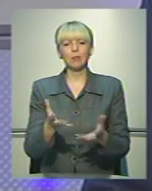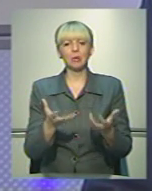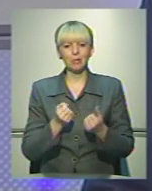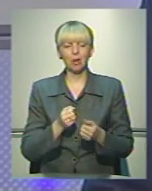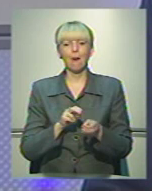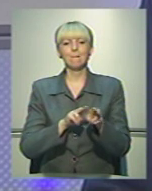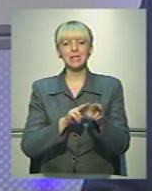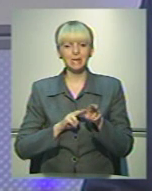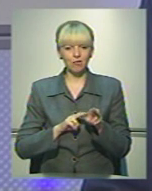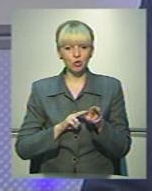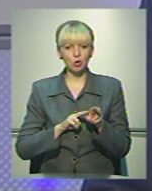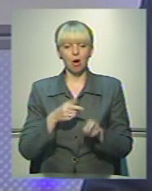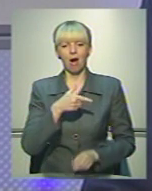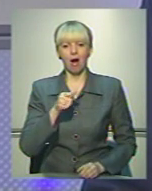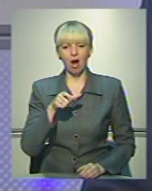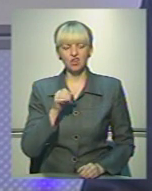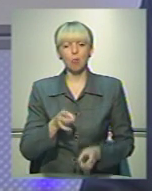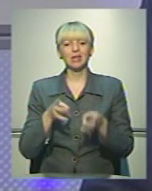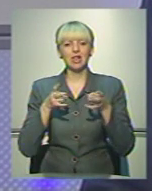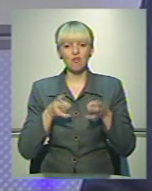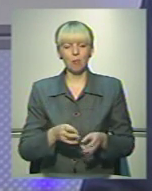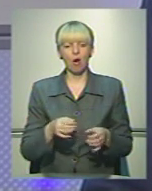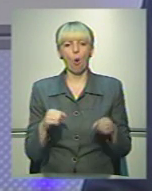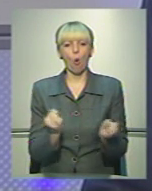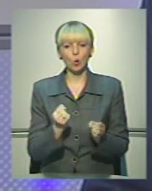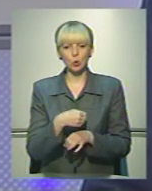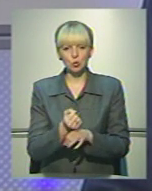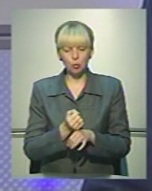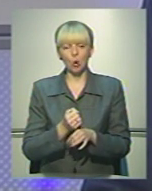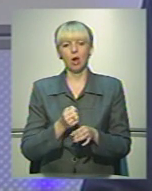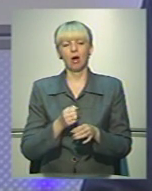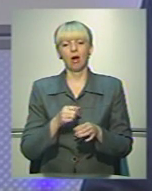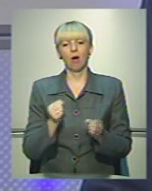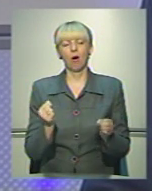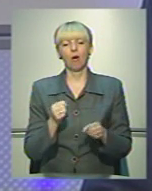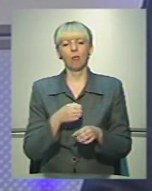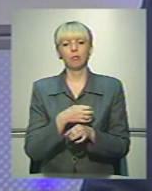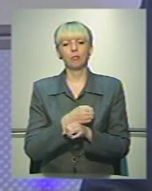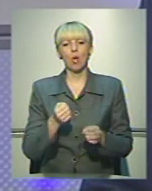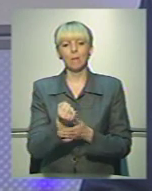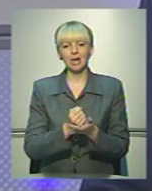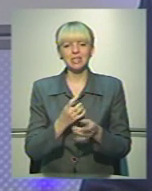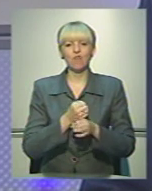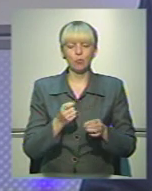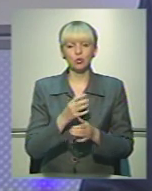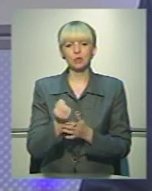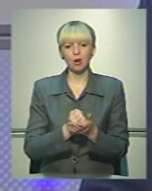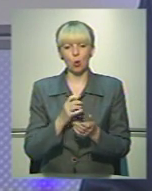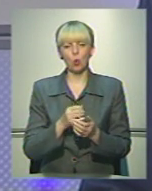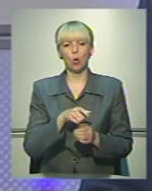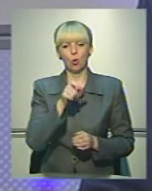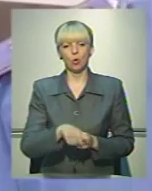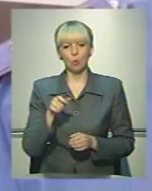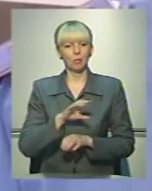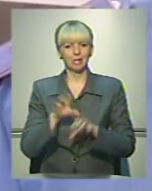приймають мисливську вогнепальну, газову, травматичну, холодну зброю, боєприпаси і вибухівку, що зберігаються у громадян